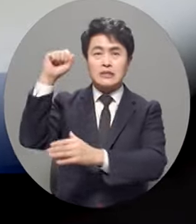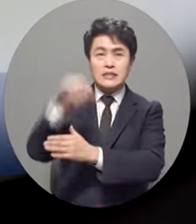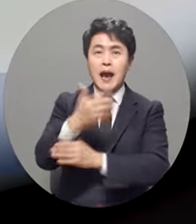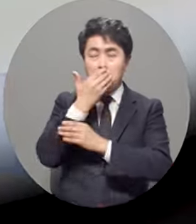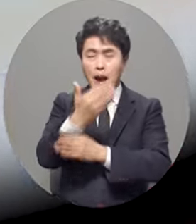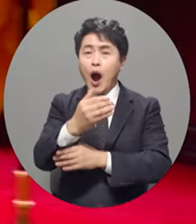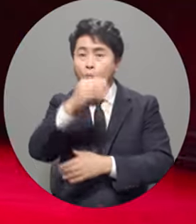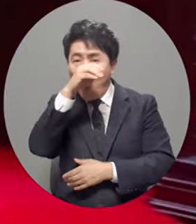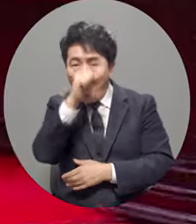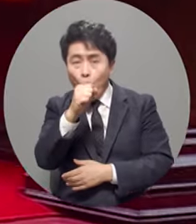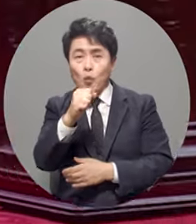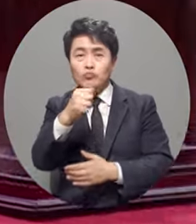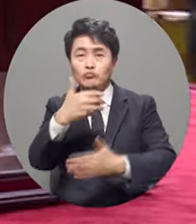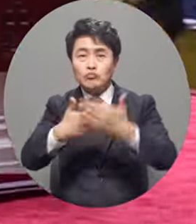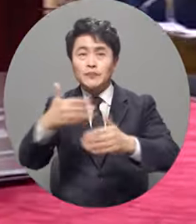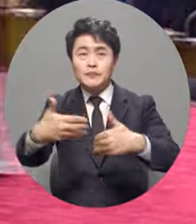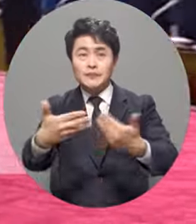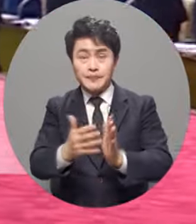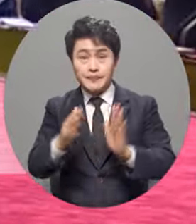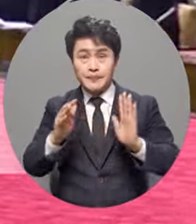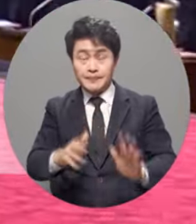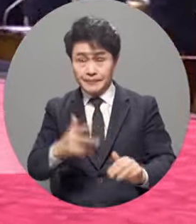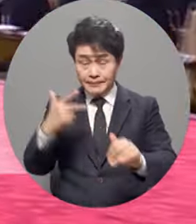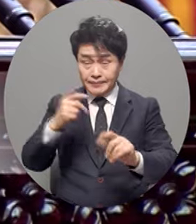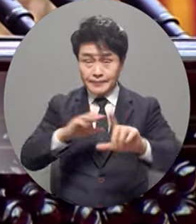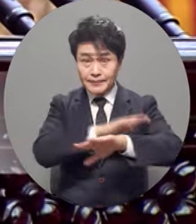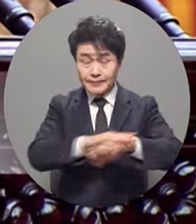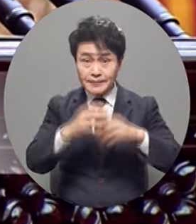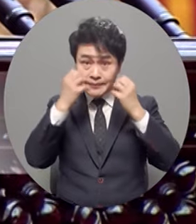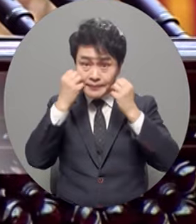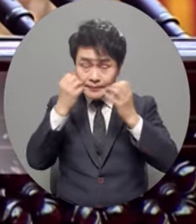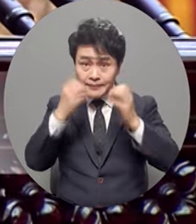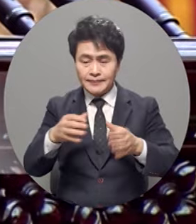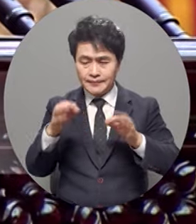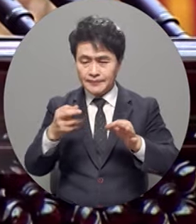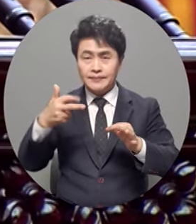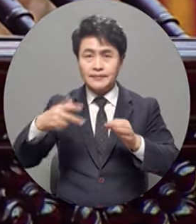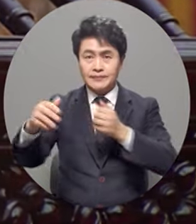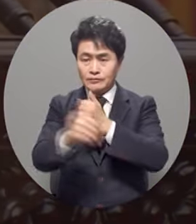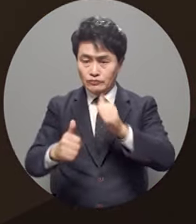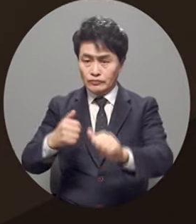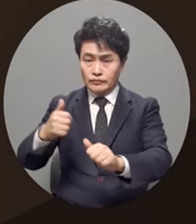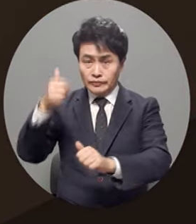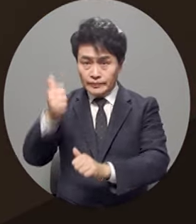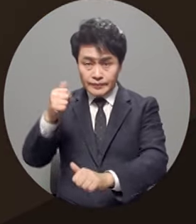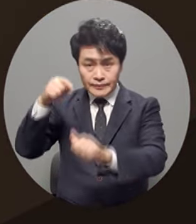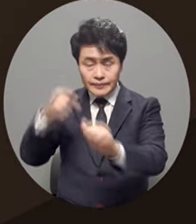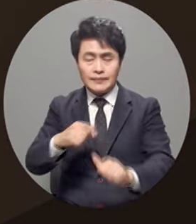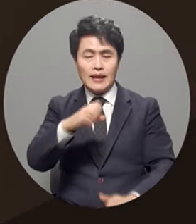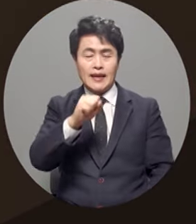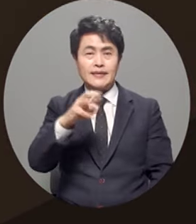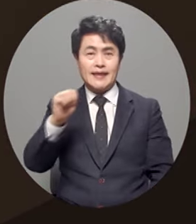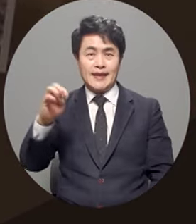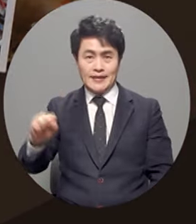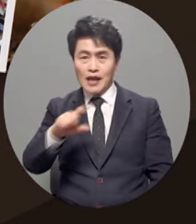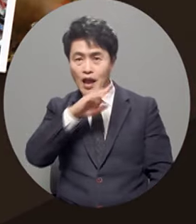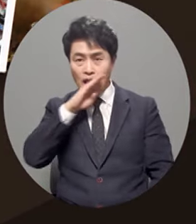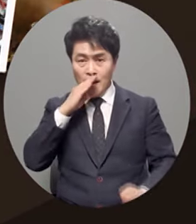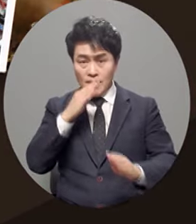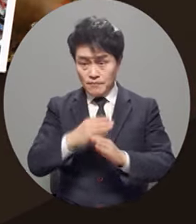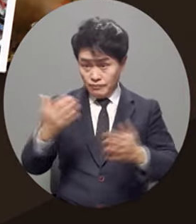장점이 있는 것입니다 사상을 참신하고 새롭게 하라는 김정은 위원장의 지시와 함께 SNS 이용한 북한의 선전은